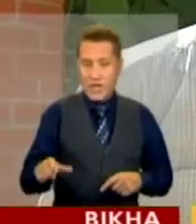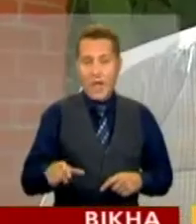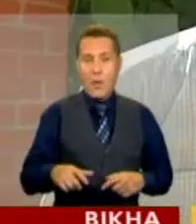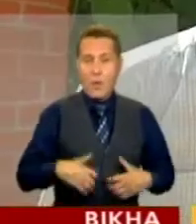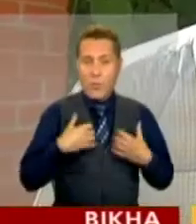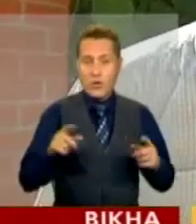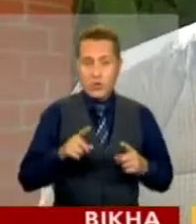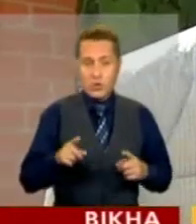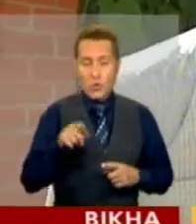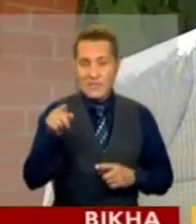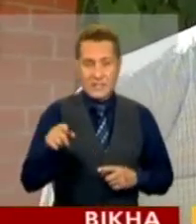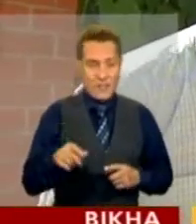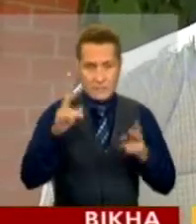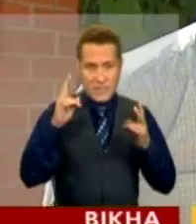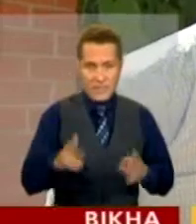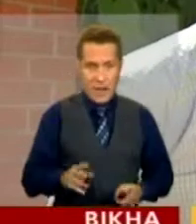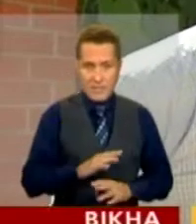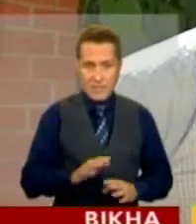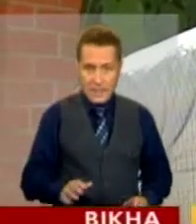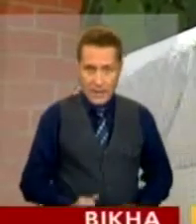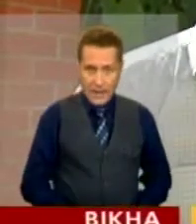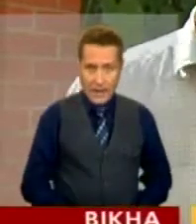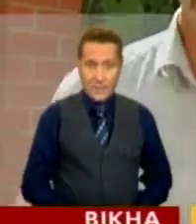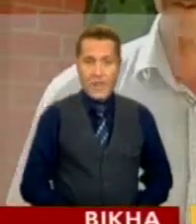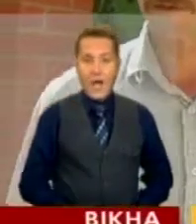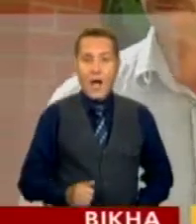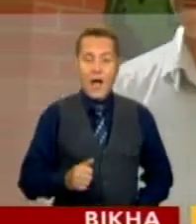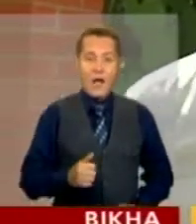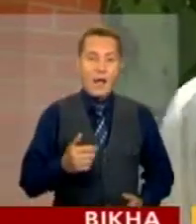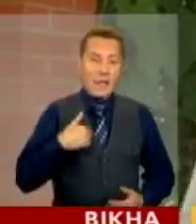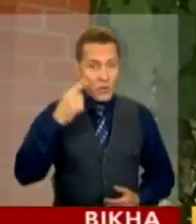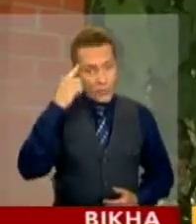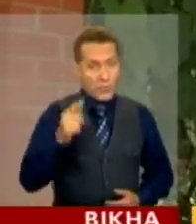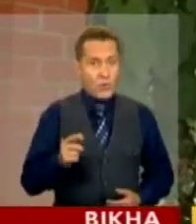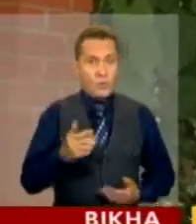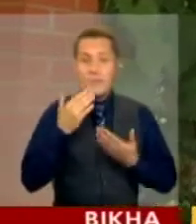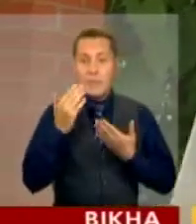лиха. Я одне запитав, чи його десь не знайдуть?